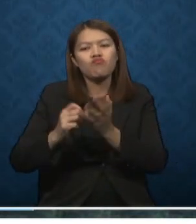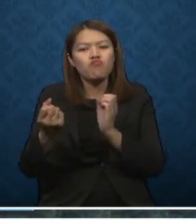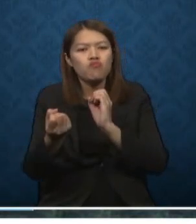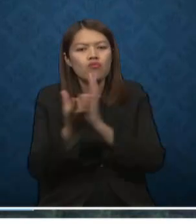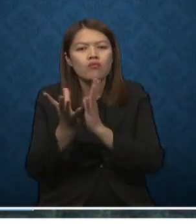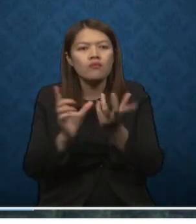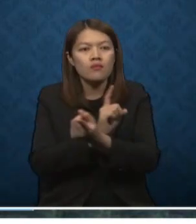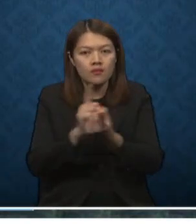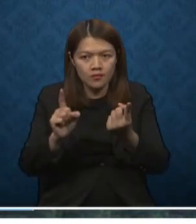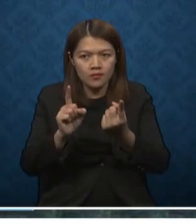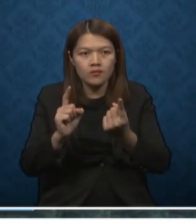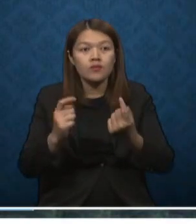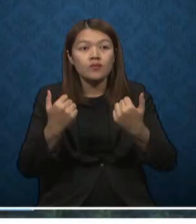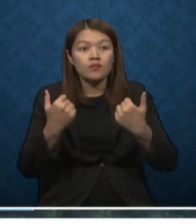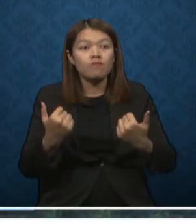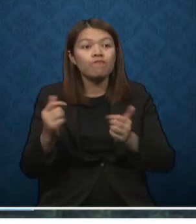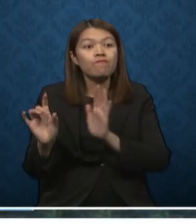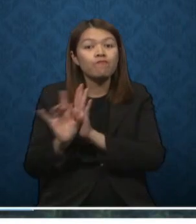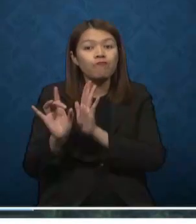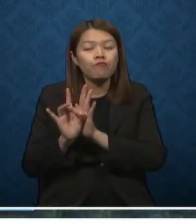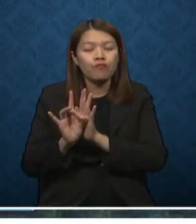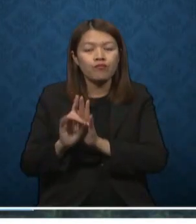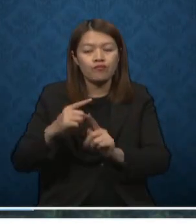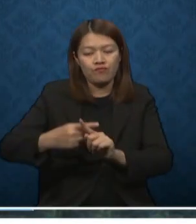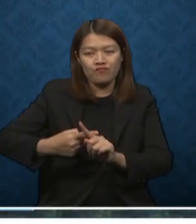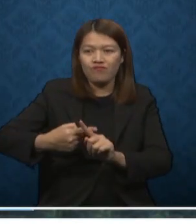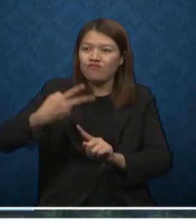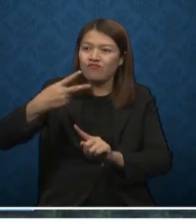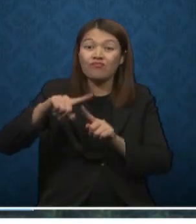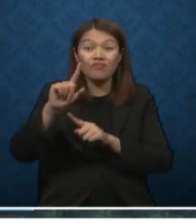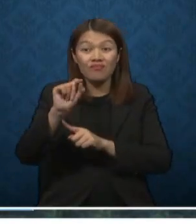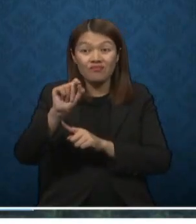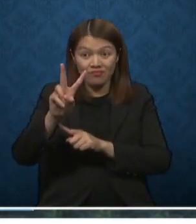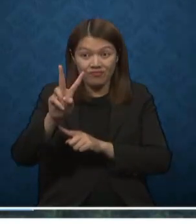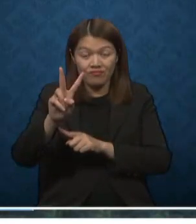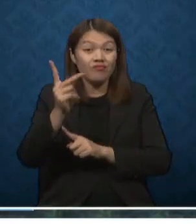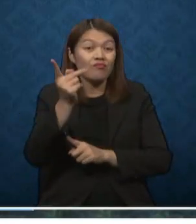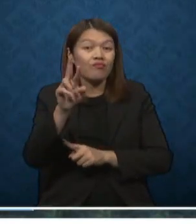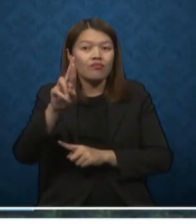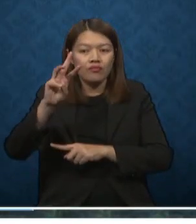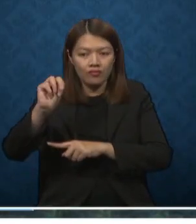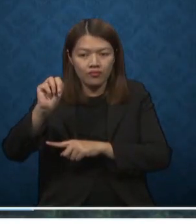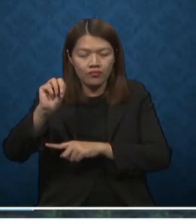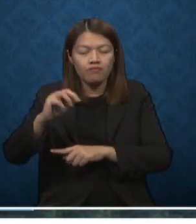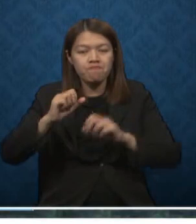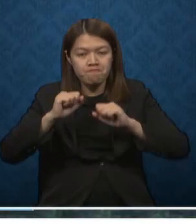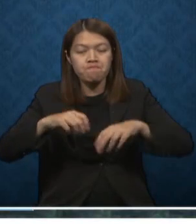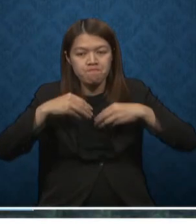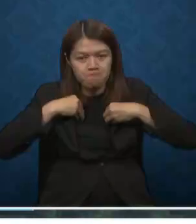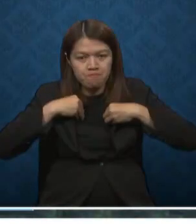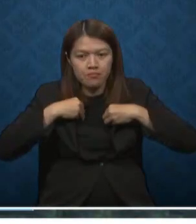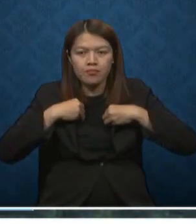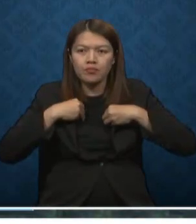ะครับและสุดท้ายนะครับก็คือวันที่22กุมภาพันธ์เมื่อคณะรัฐมนตรีได้ให้ความเห็นชอบเกี่ยวกับ